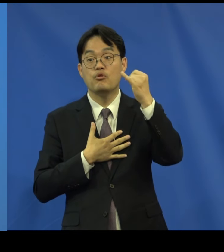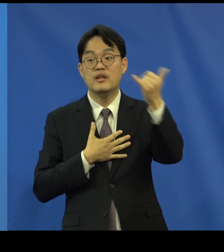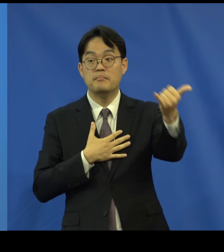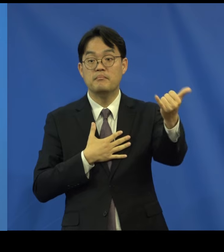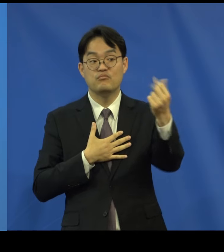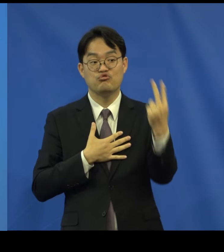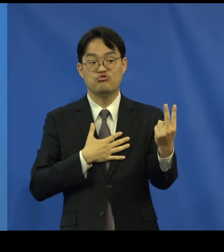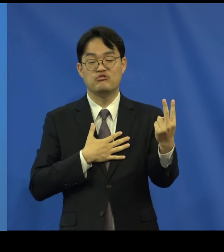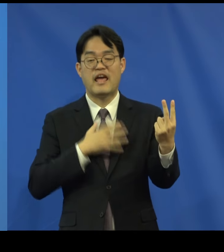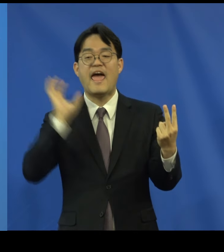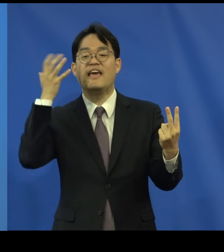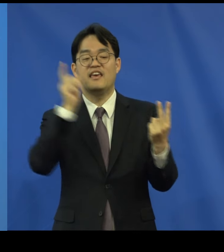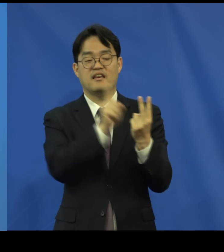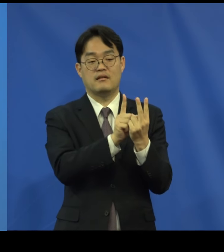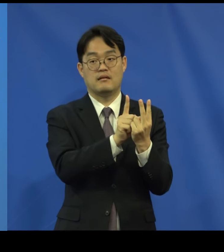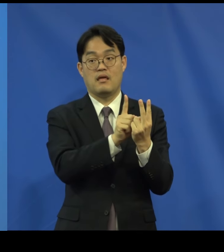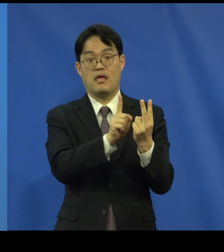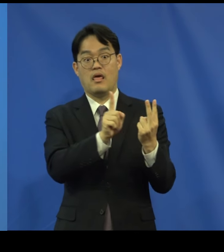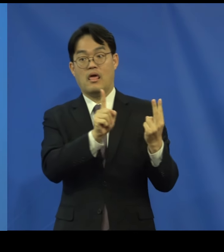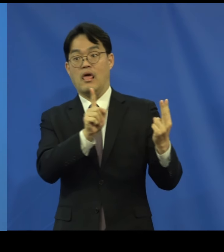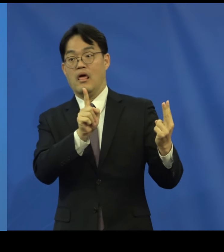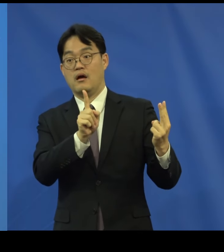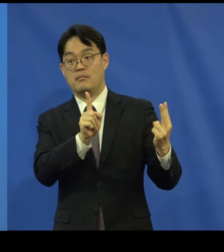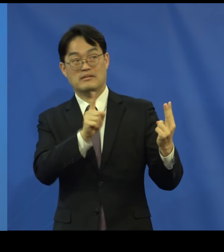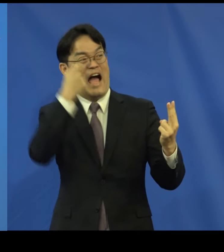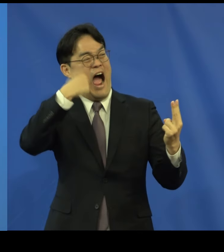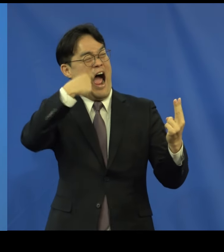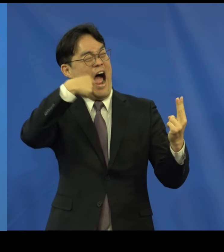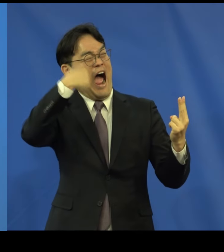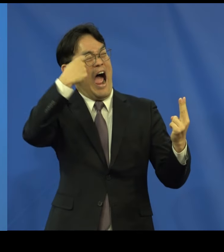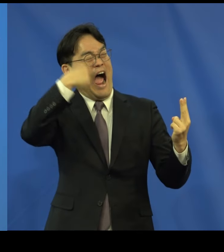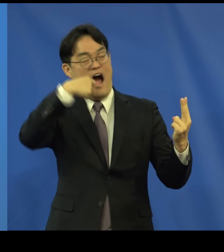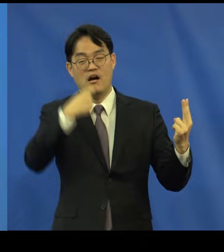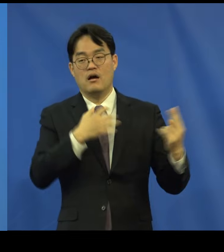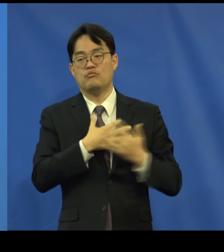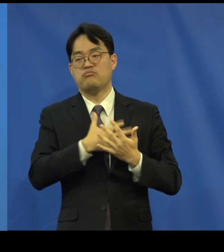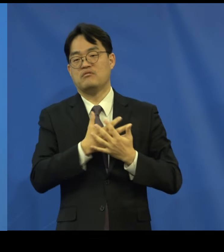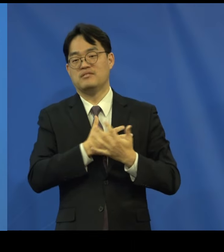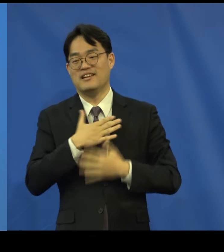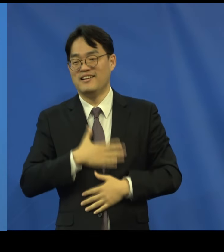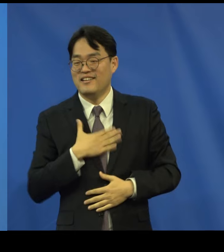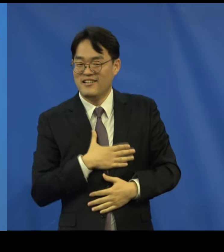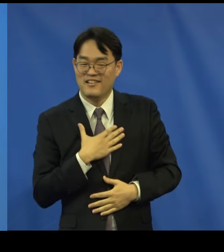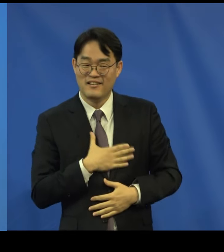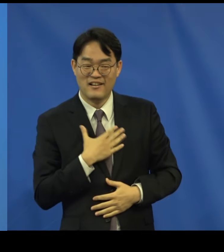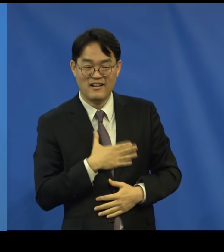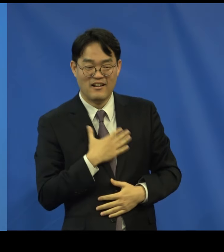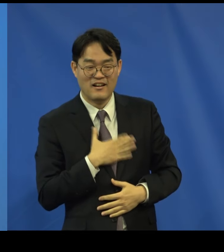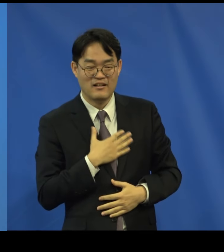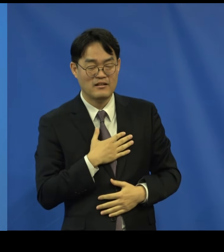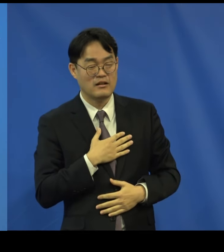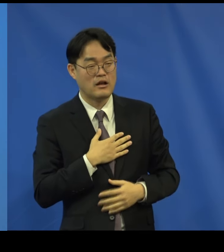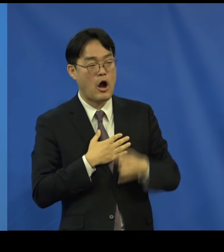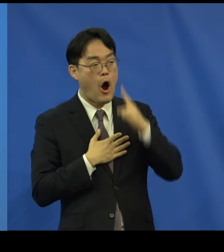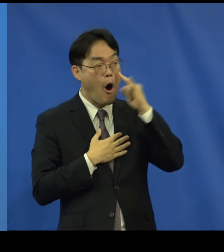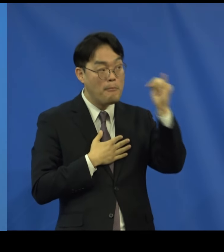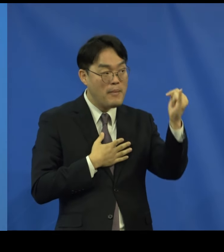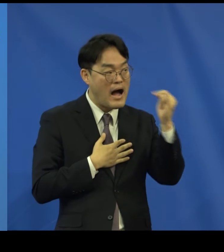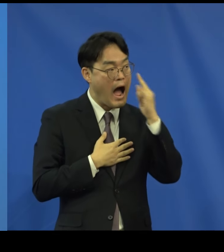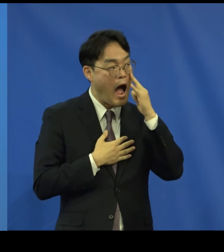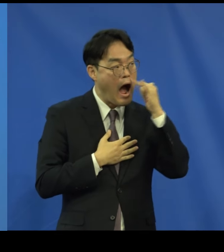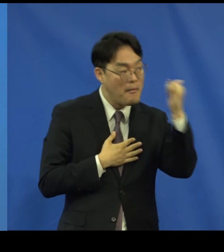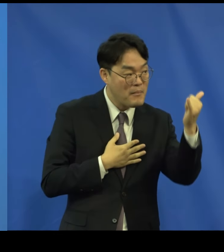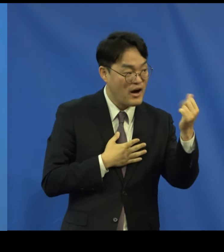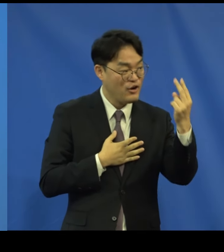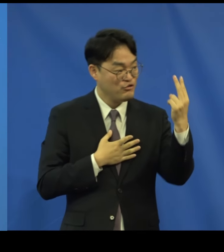아직 이 떨어진다는 개념, 엄마와 내가 하나인데 엄마가 떨어진다는 개념을 이제 이해하기